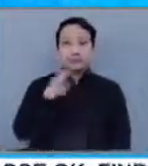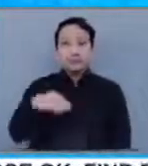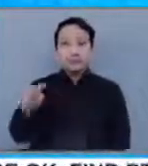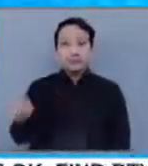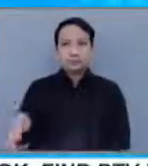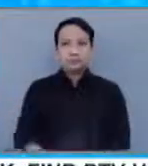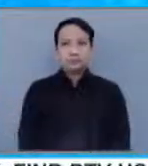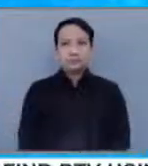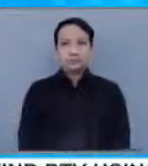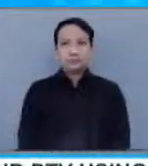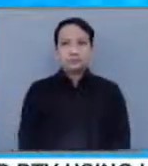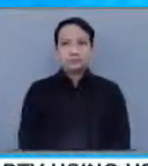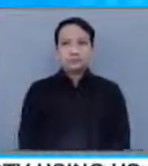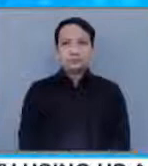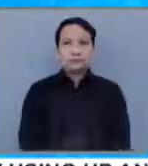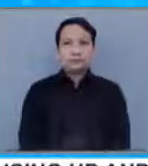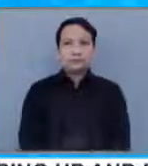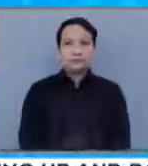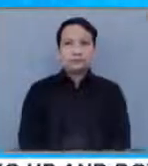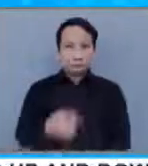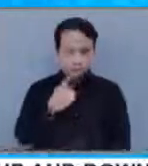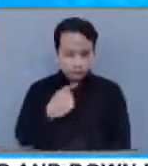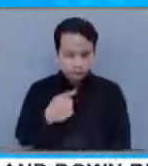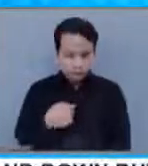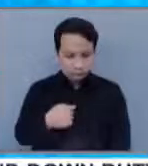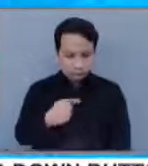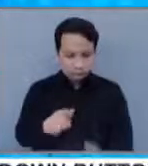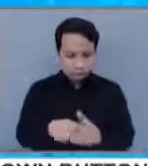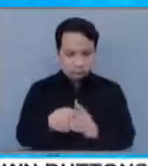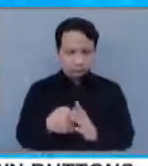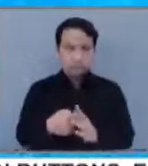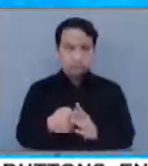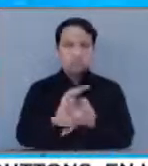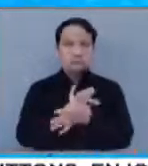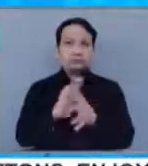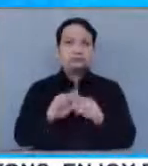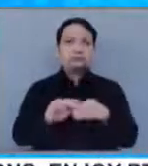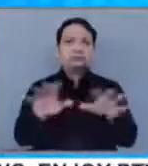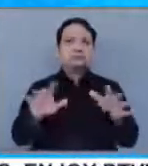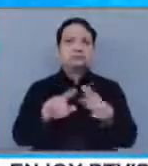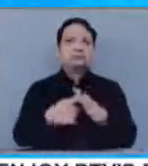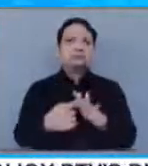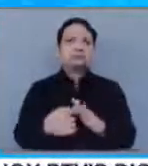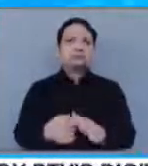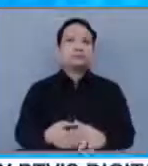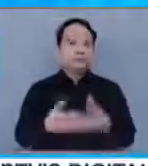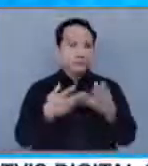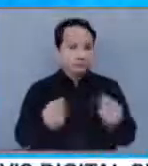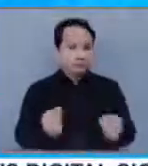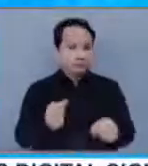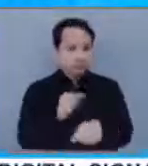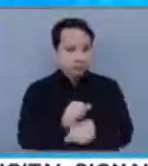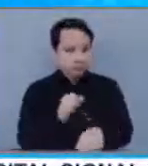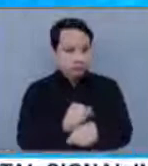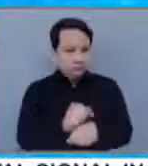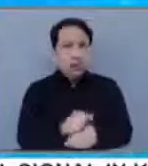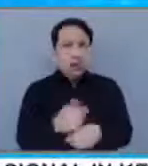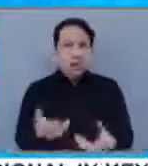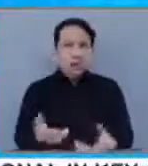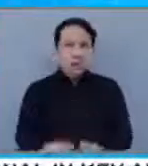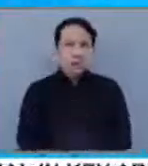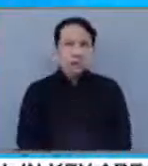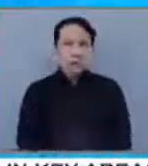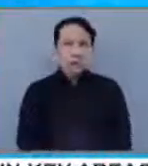po ako nung nag-start po yung pandemic kasi nawalan ako ng trabaho. Ang simpleng libangan niya